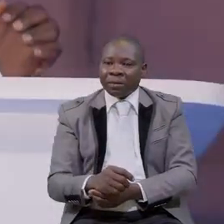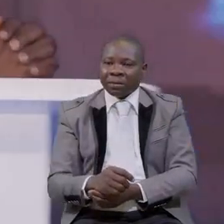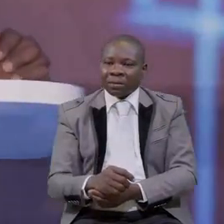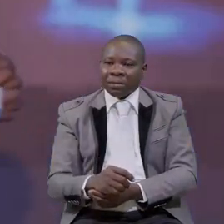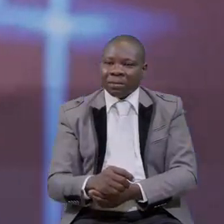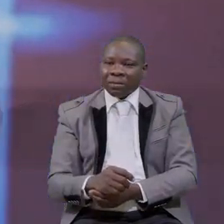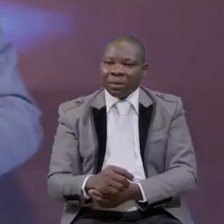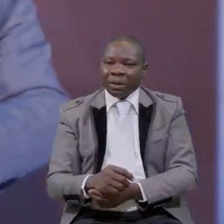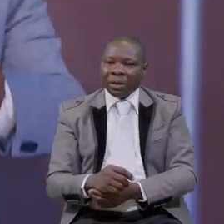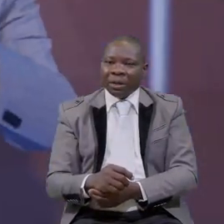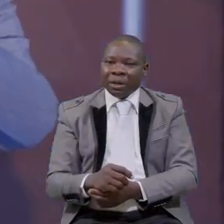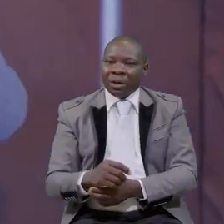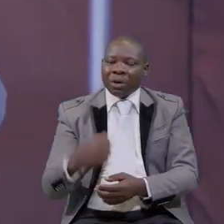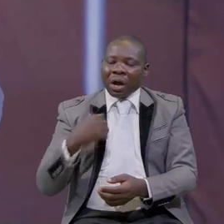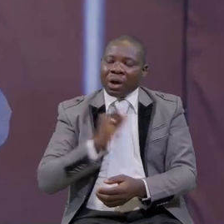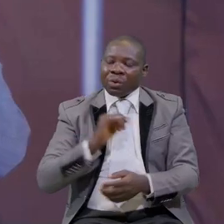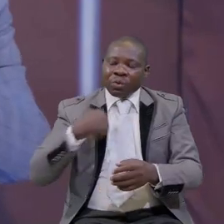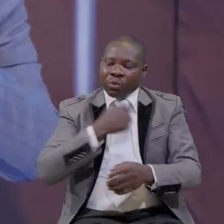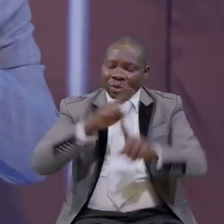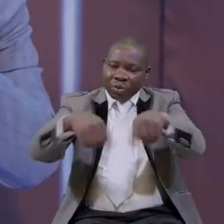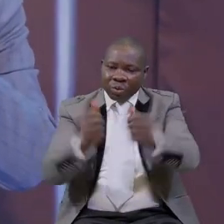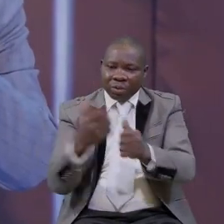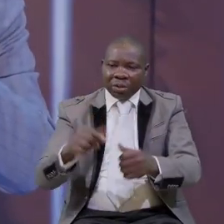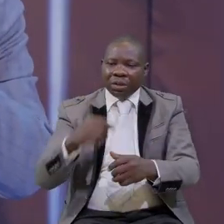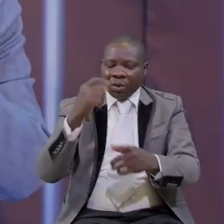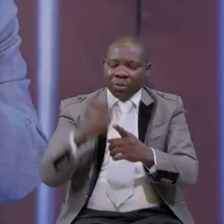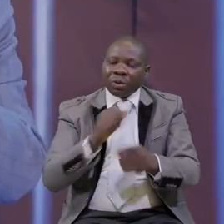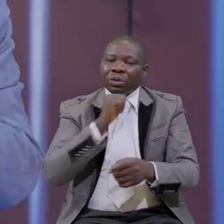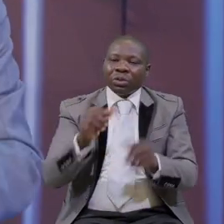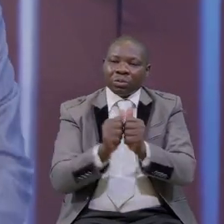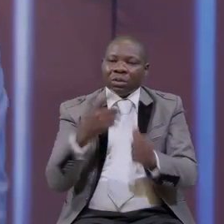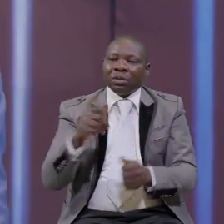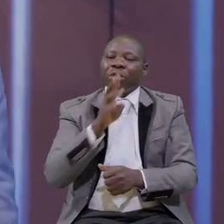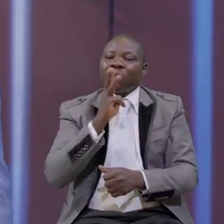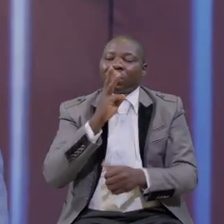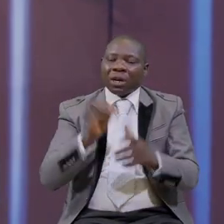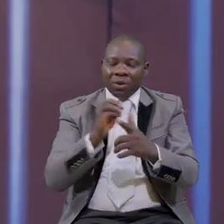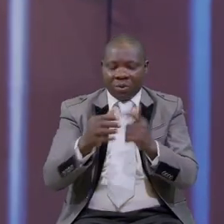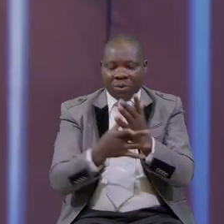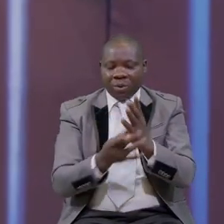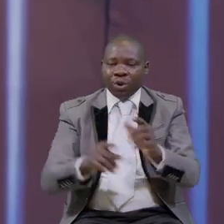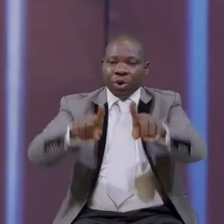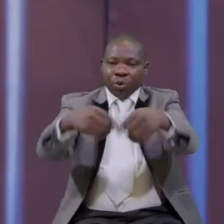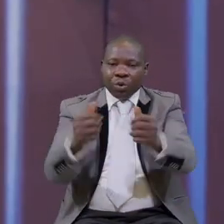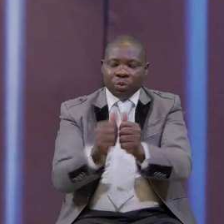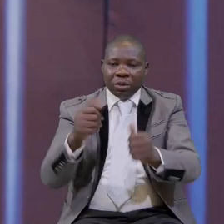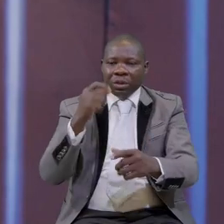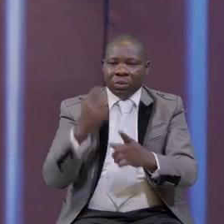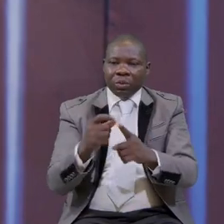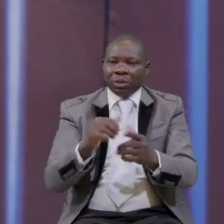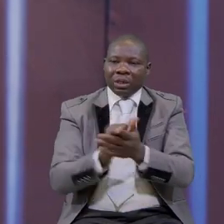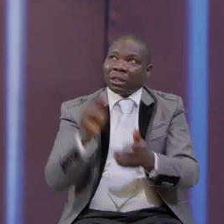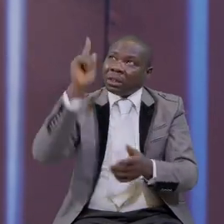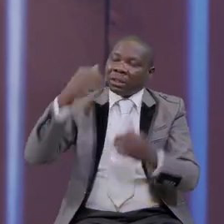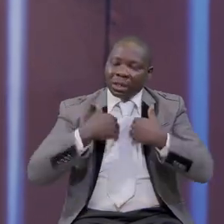la parole. Va avec la parole. Non, va avec cette parole et non avec la bouteille et non l'huile. De grandes